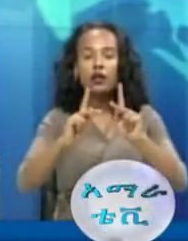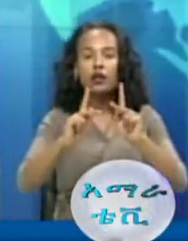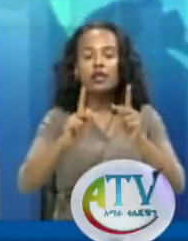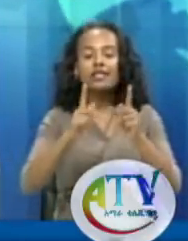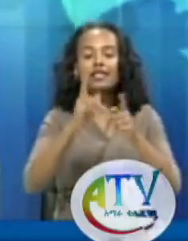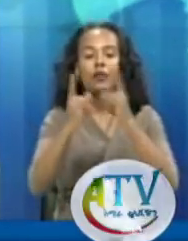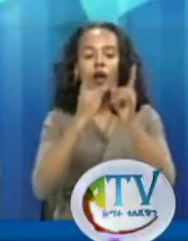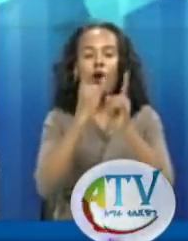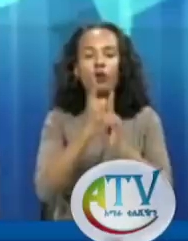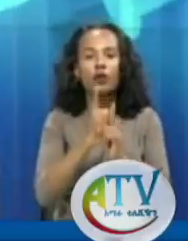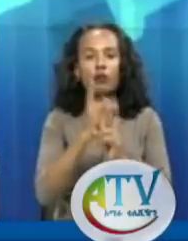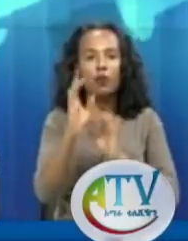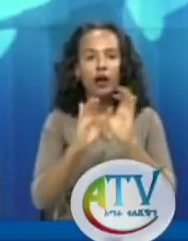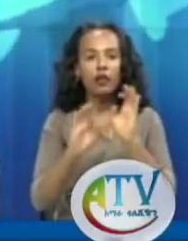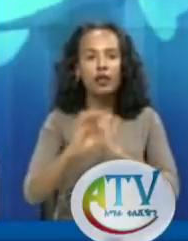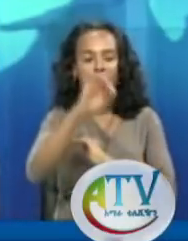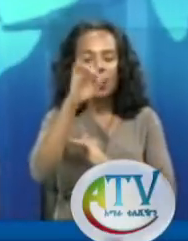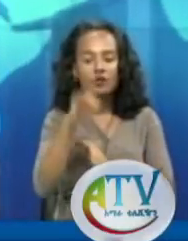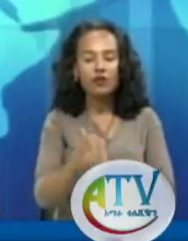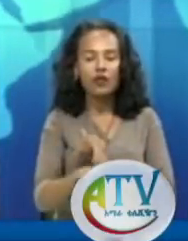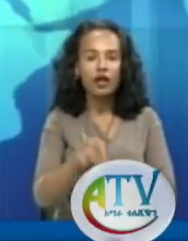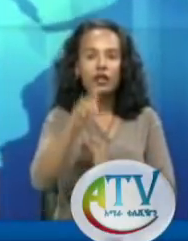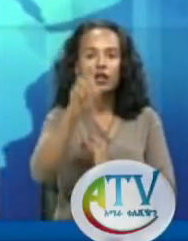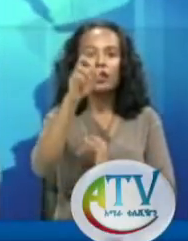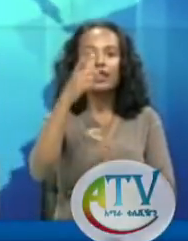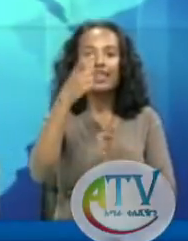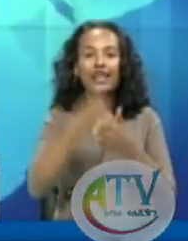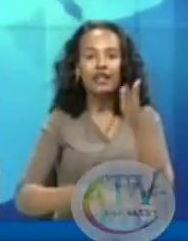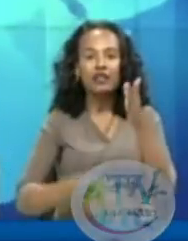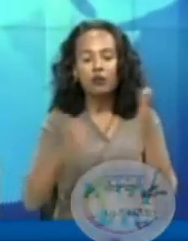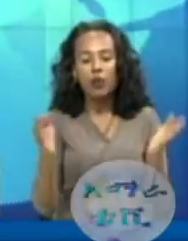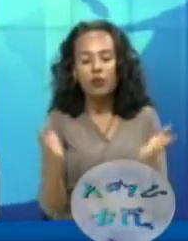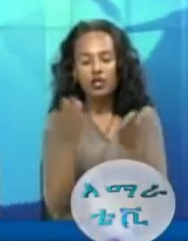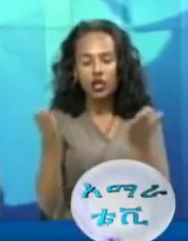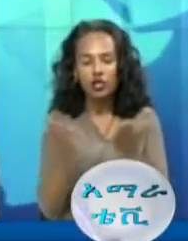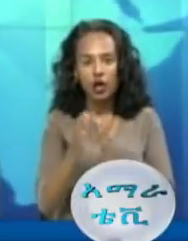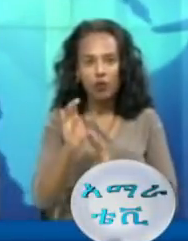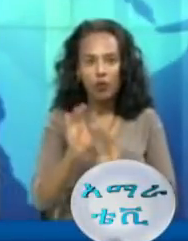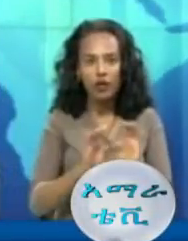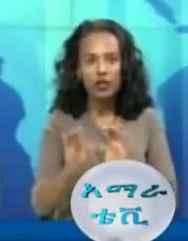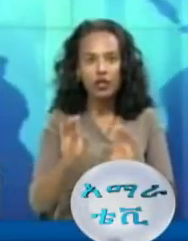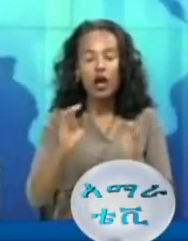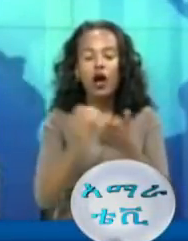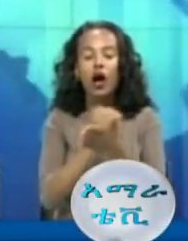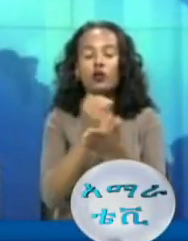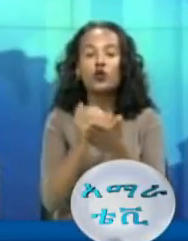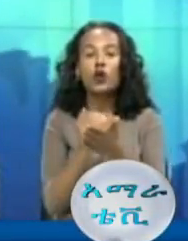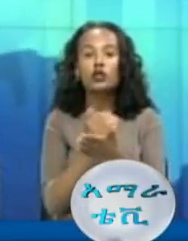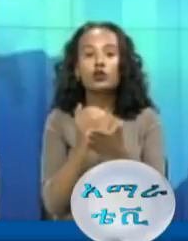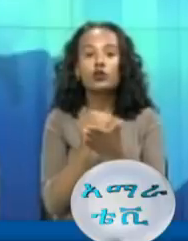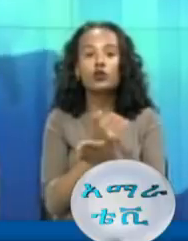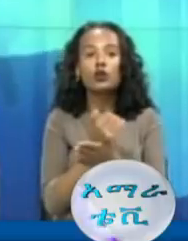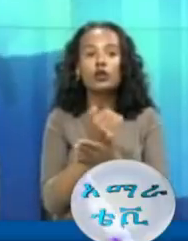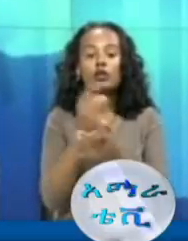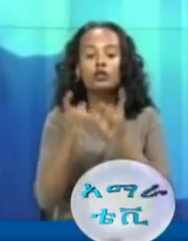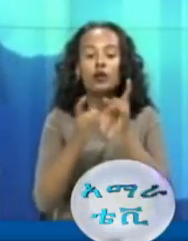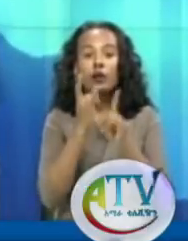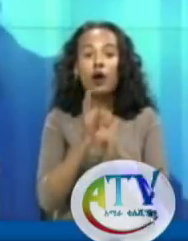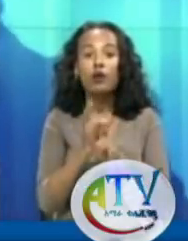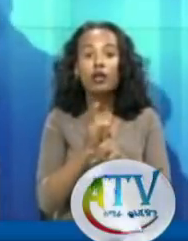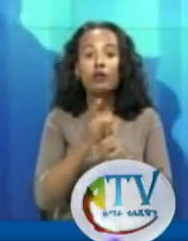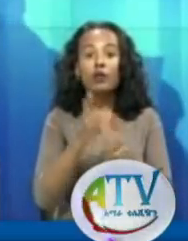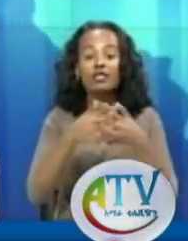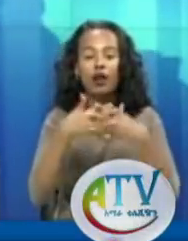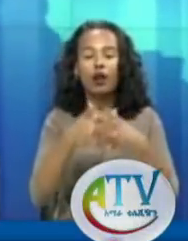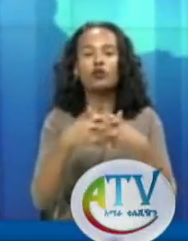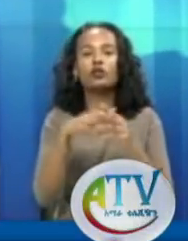በማዘመን አስፈላጊ የቀረጥ ማበረታቻ በማድረግ አርሶ አደሩ የዘመናዊ እርሻ መሳሪያዎች